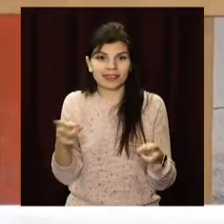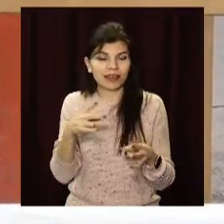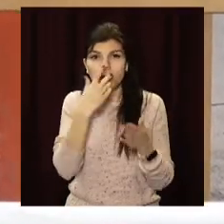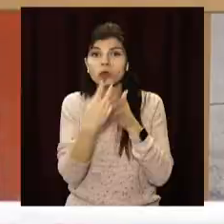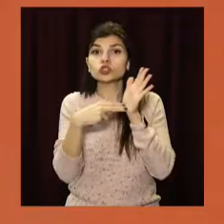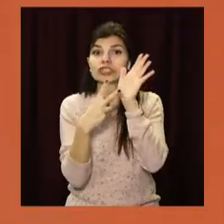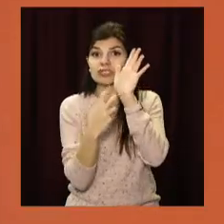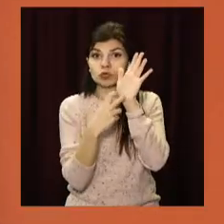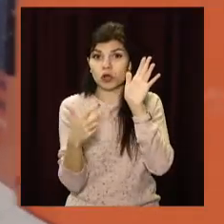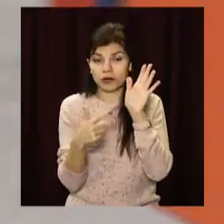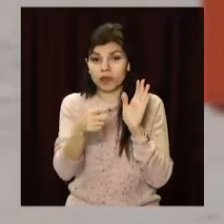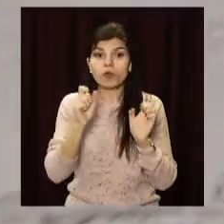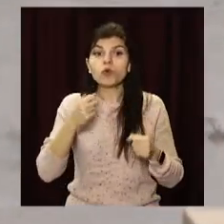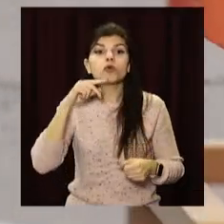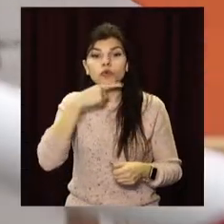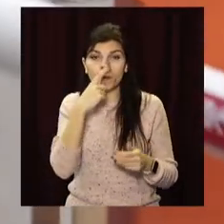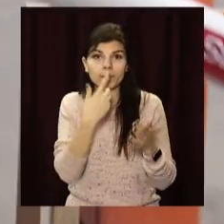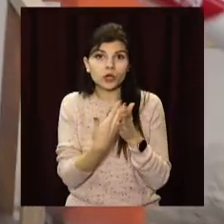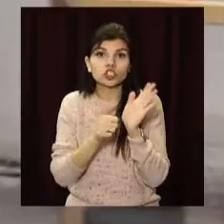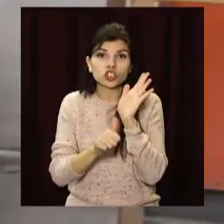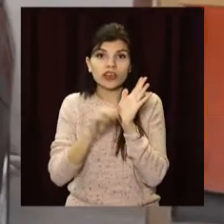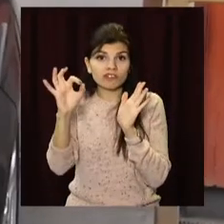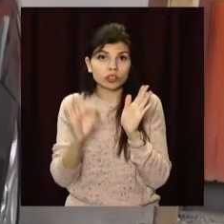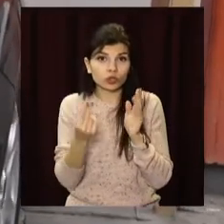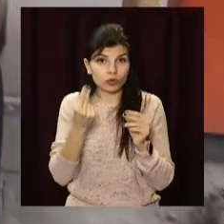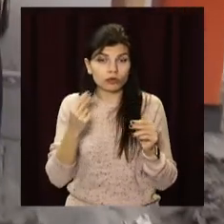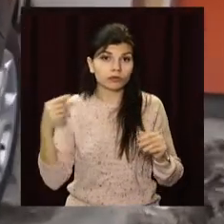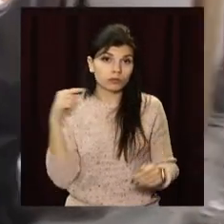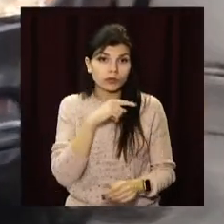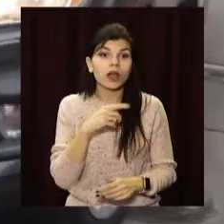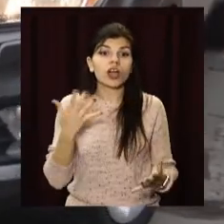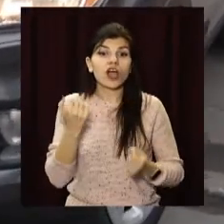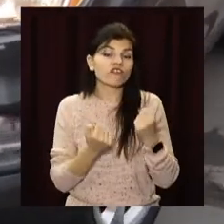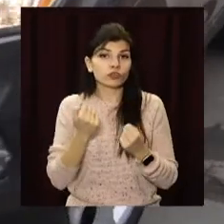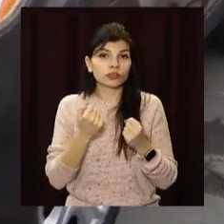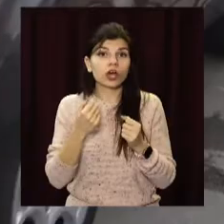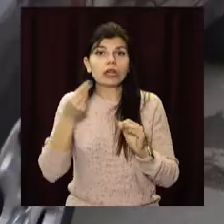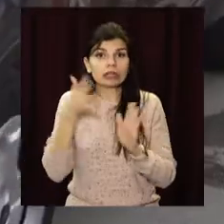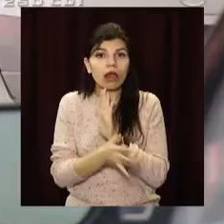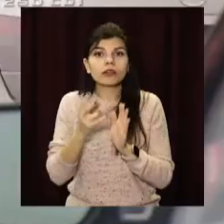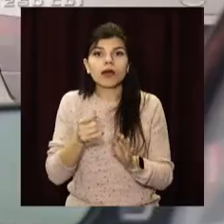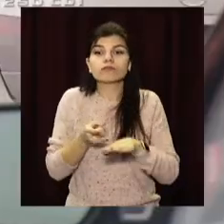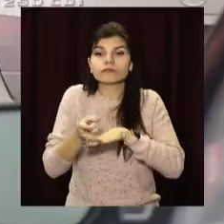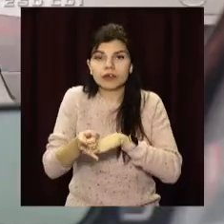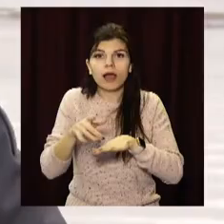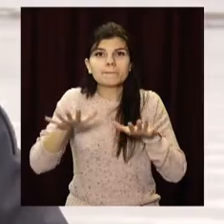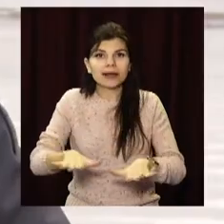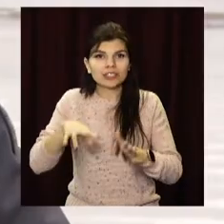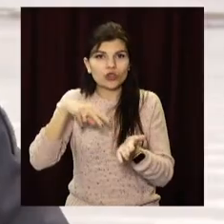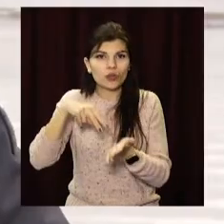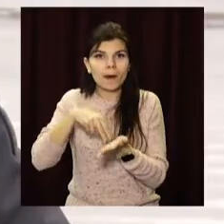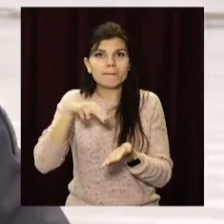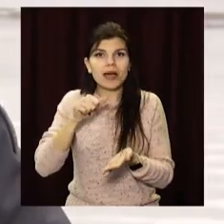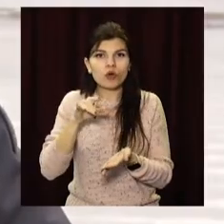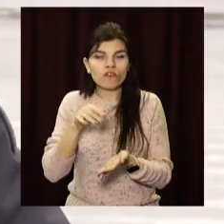700 гривень. Відтак дозволяє заощадити приблизно 60% грошей, які водії в середньому витрачають на паркування. Мы,